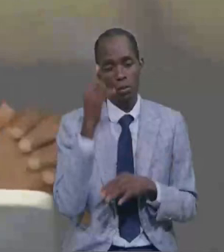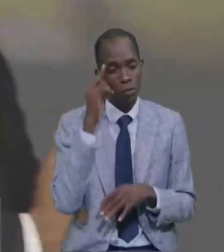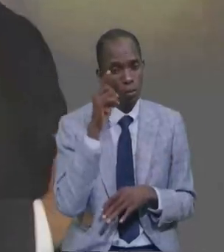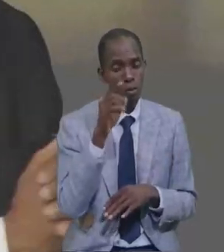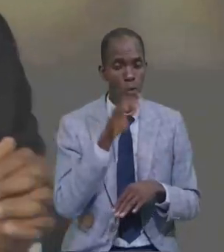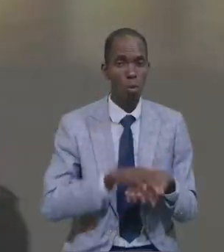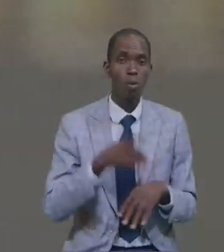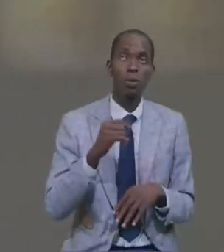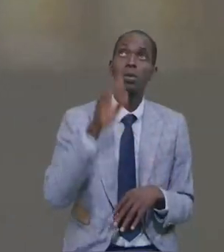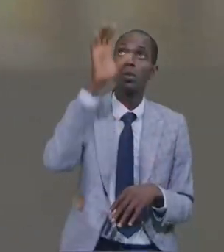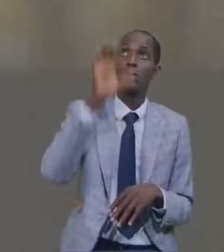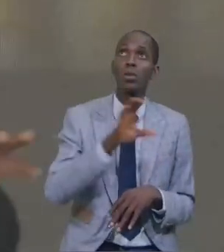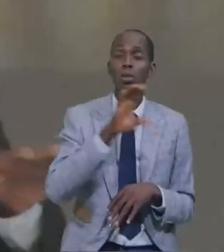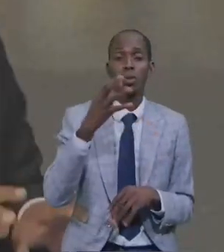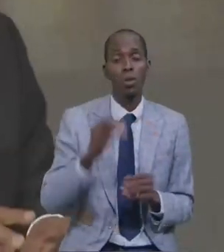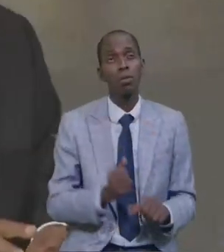le Dieu de paix